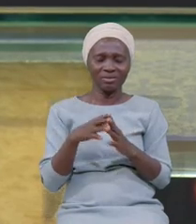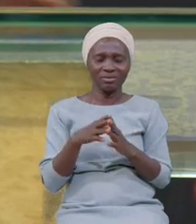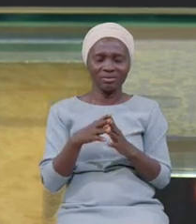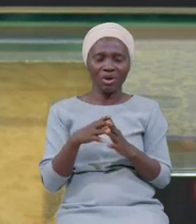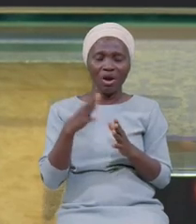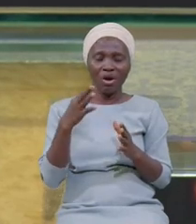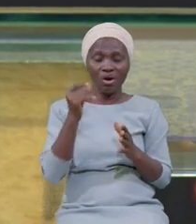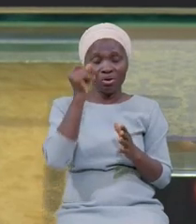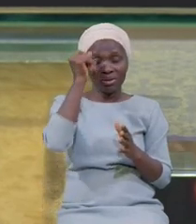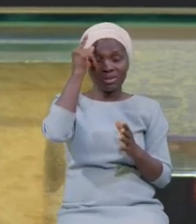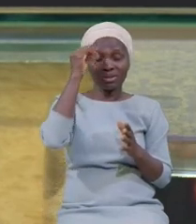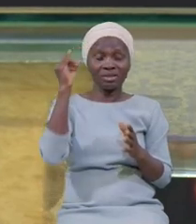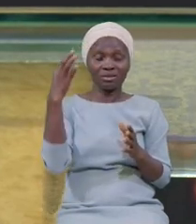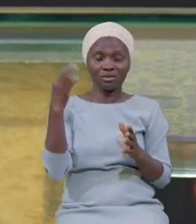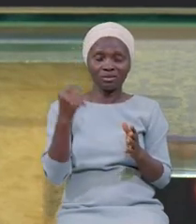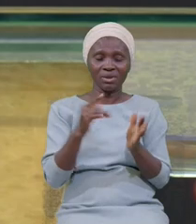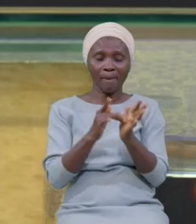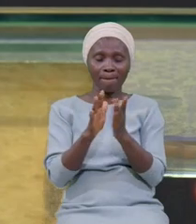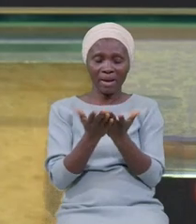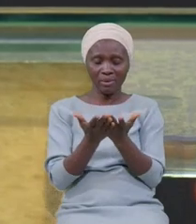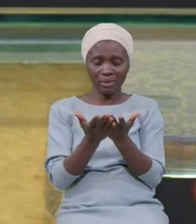de l'écriture,